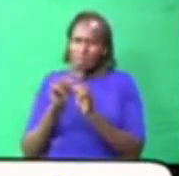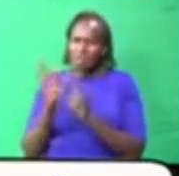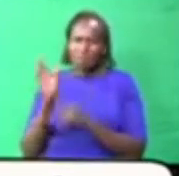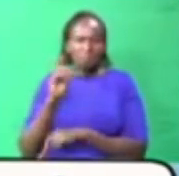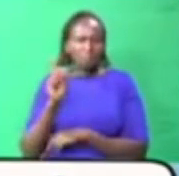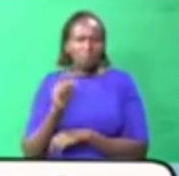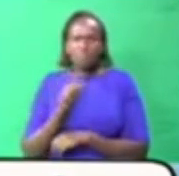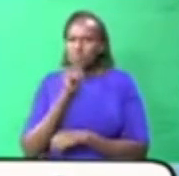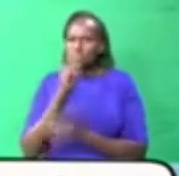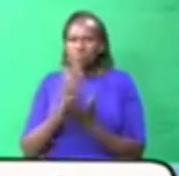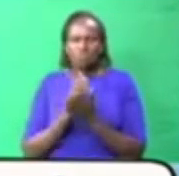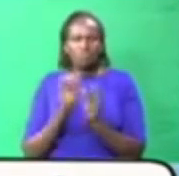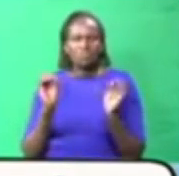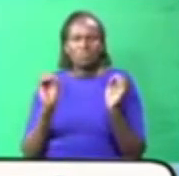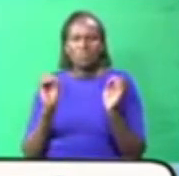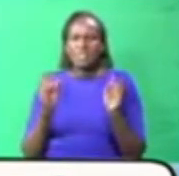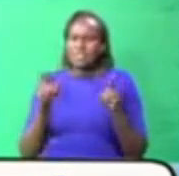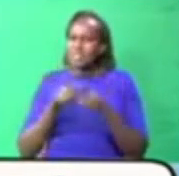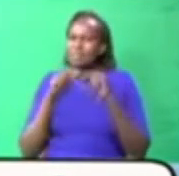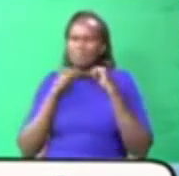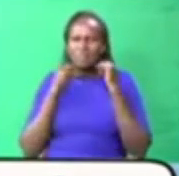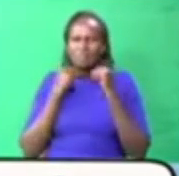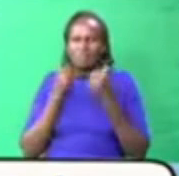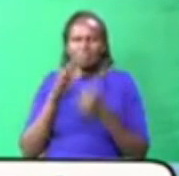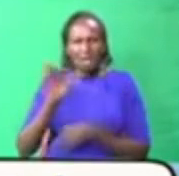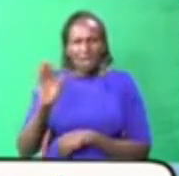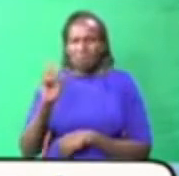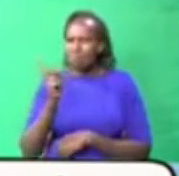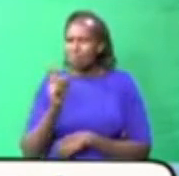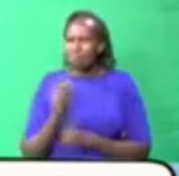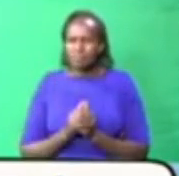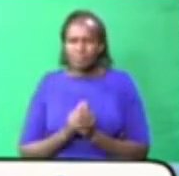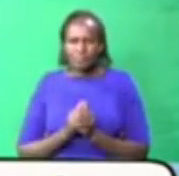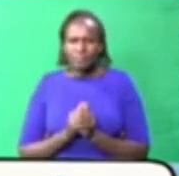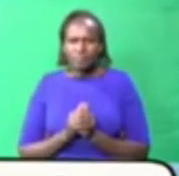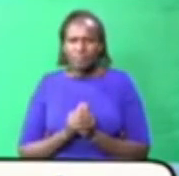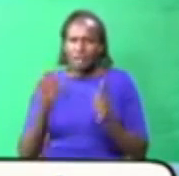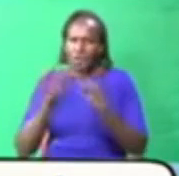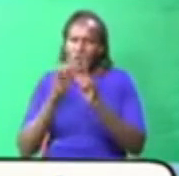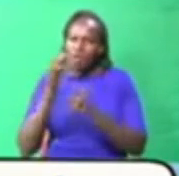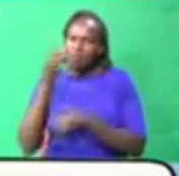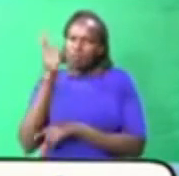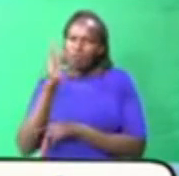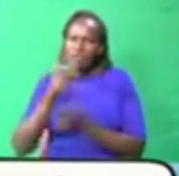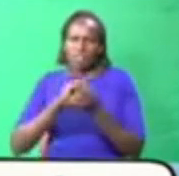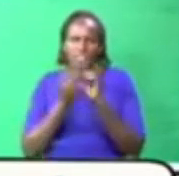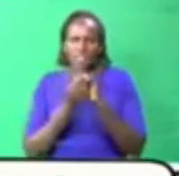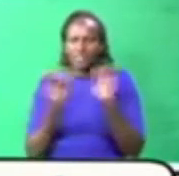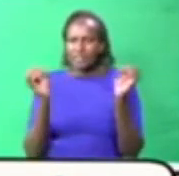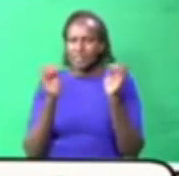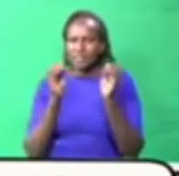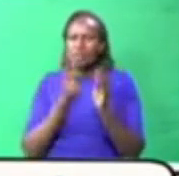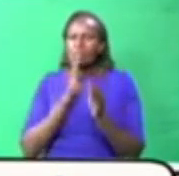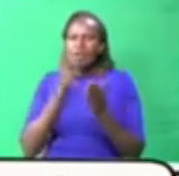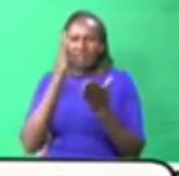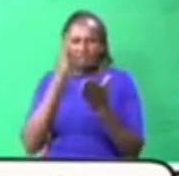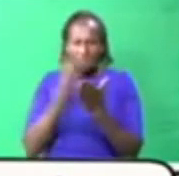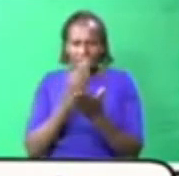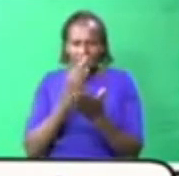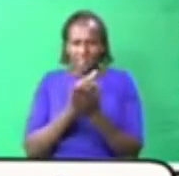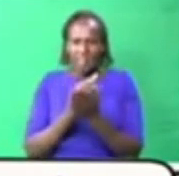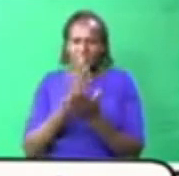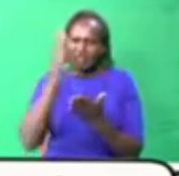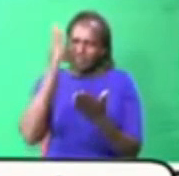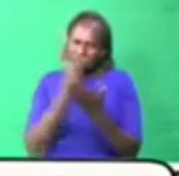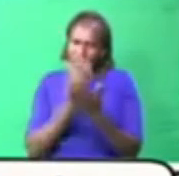kweli. Nikama pastor, nisika maneno yake, pana. The word of God is not changed by facts. It is the